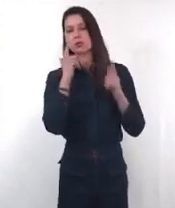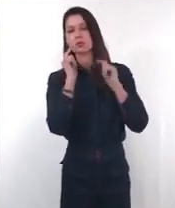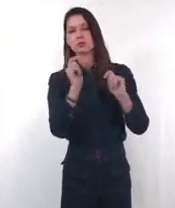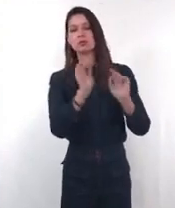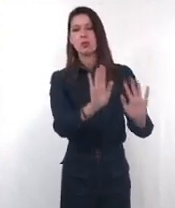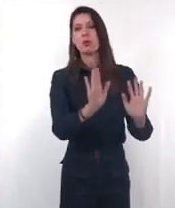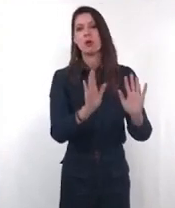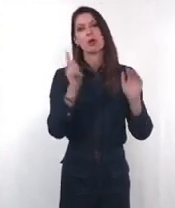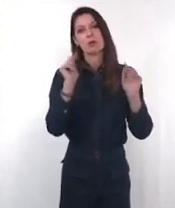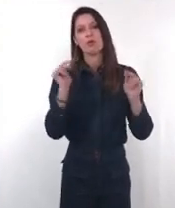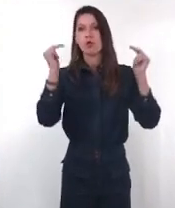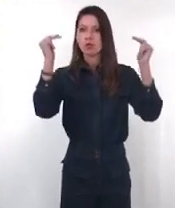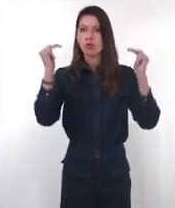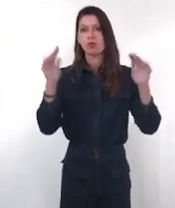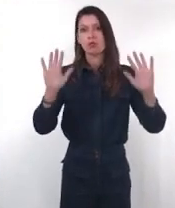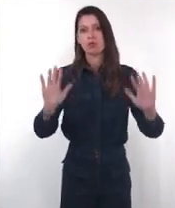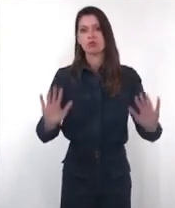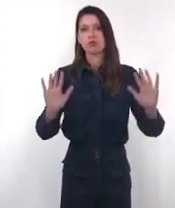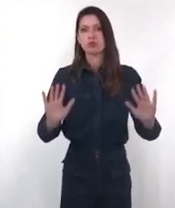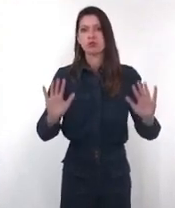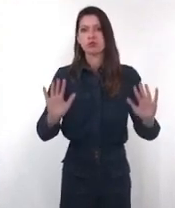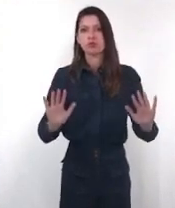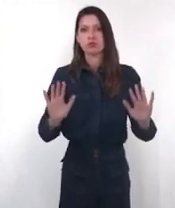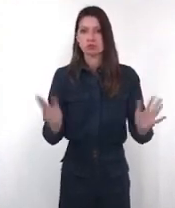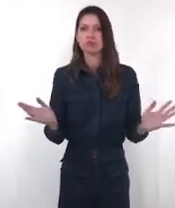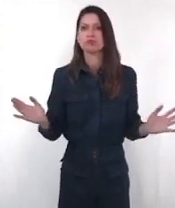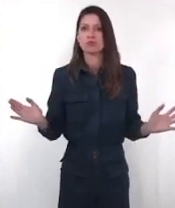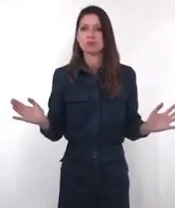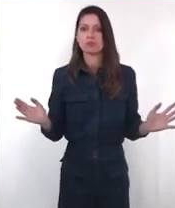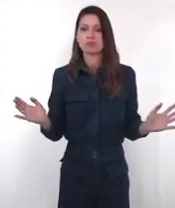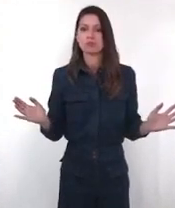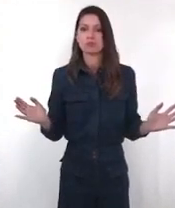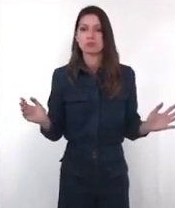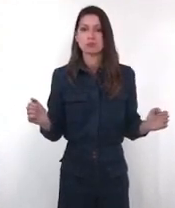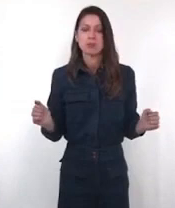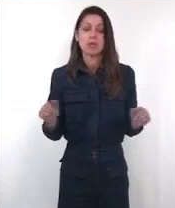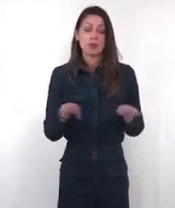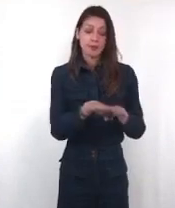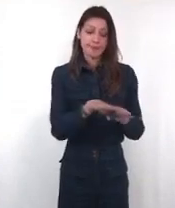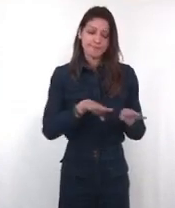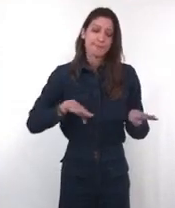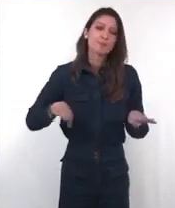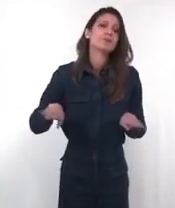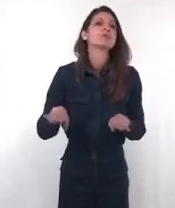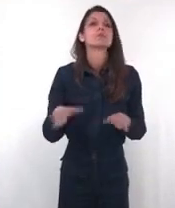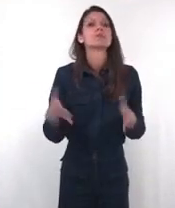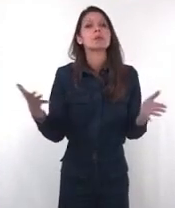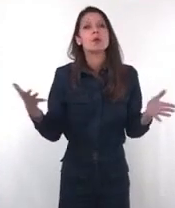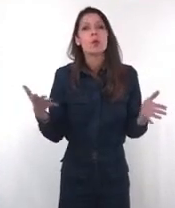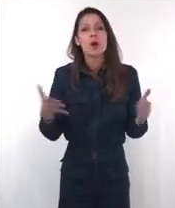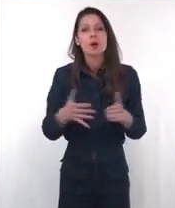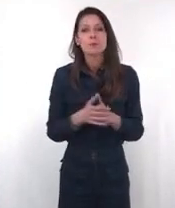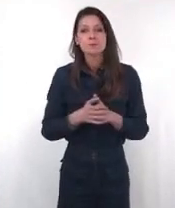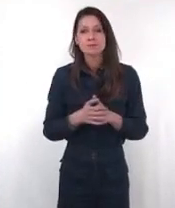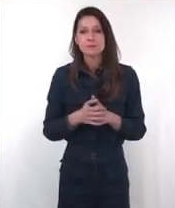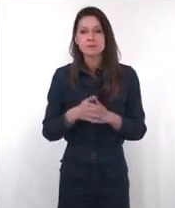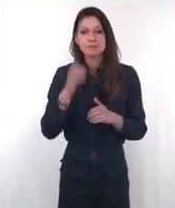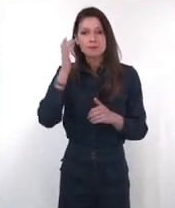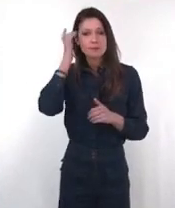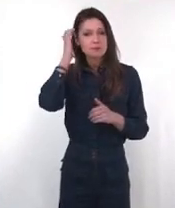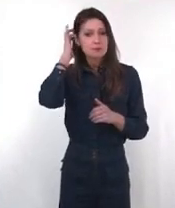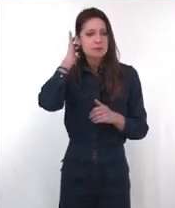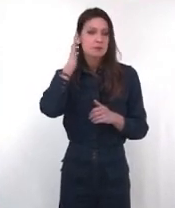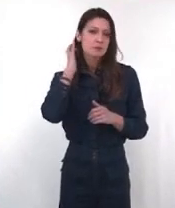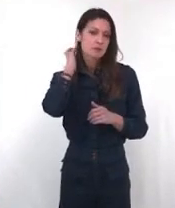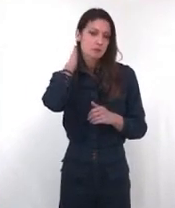peu d'humilité à ce niveau-là. Par ailleurs, quand vous nous faites le reproche, c'est la nouvelle expression du